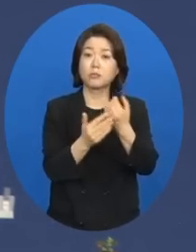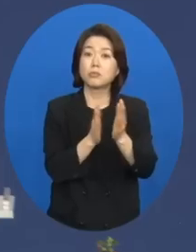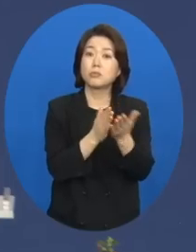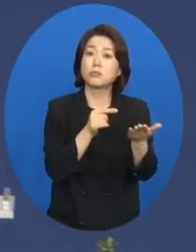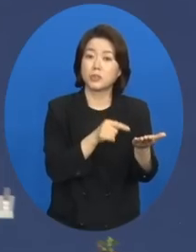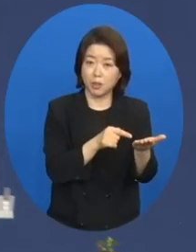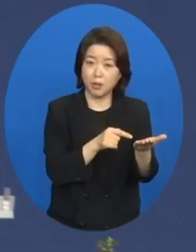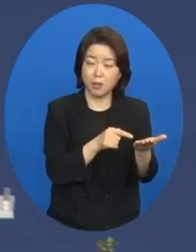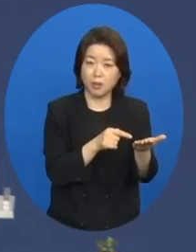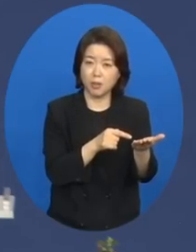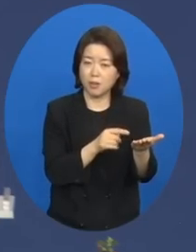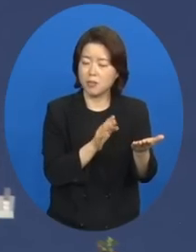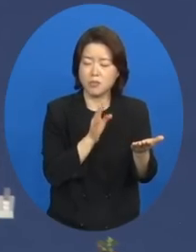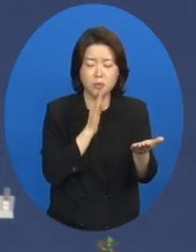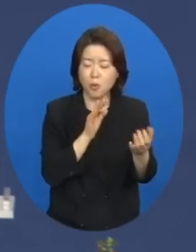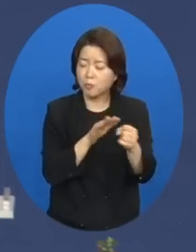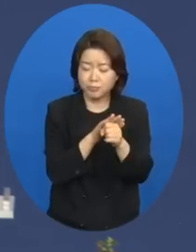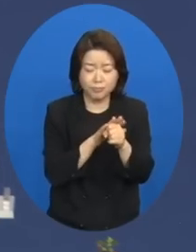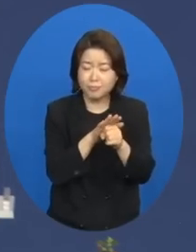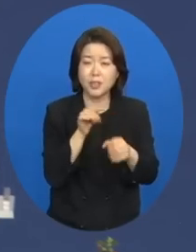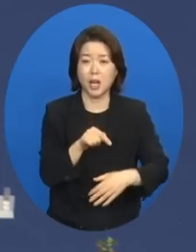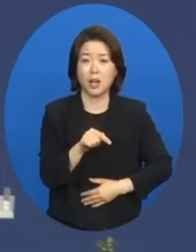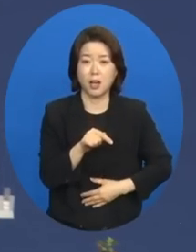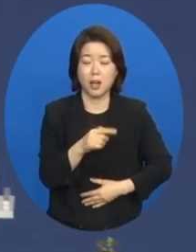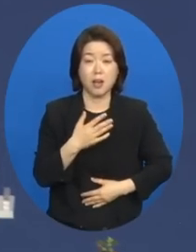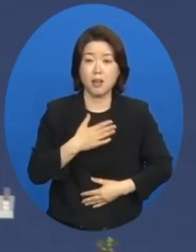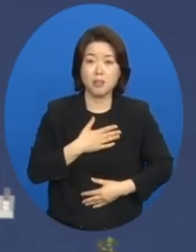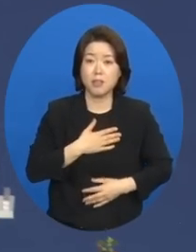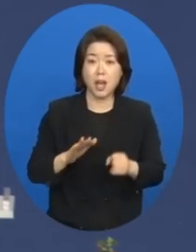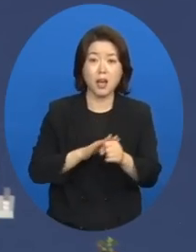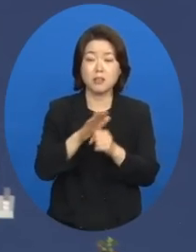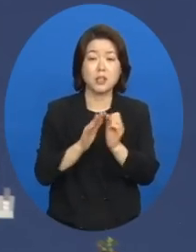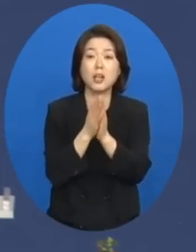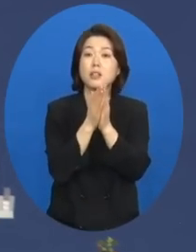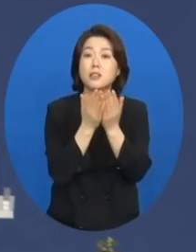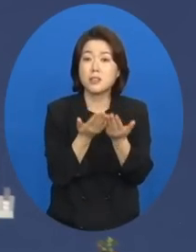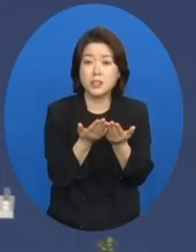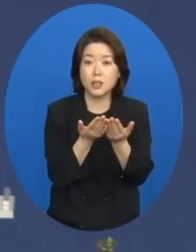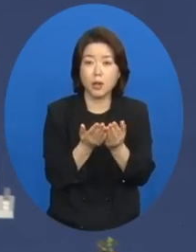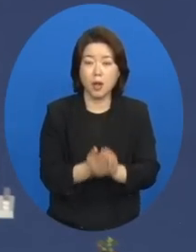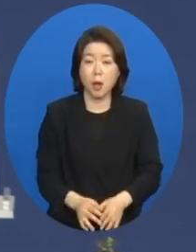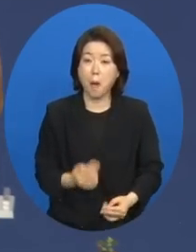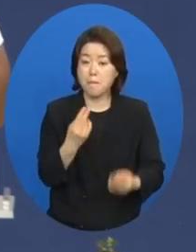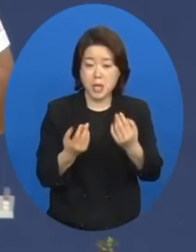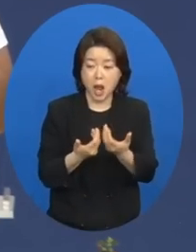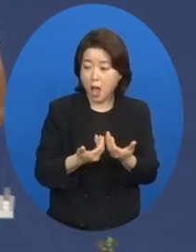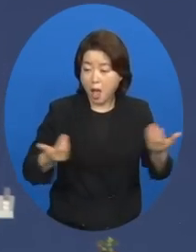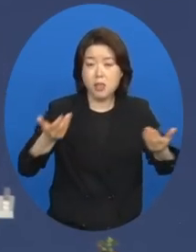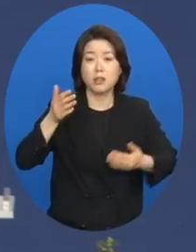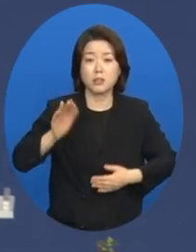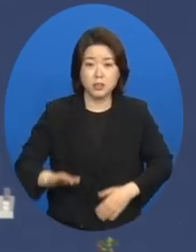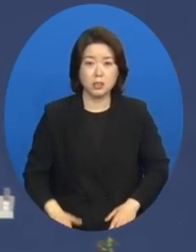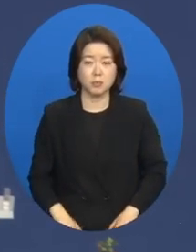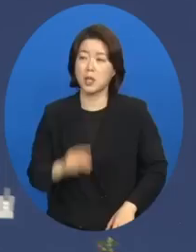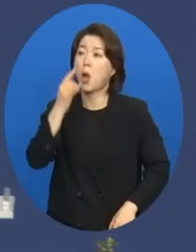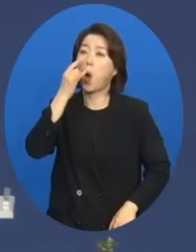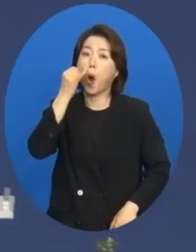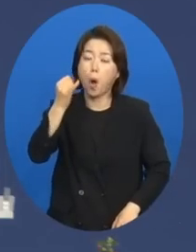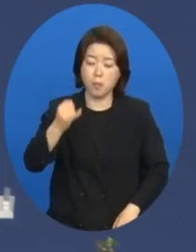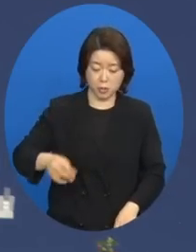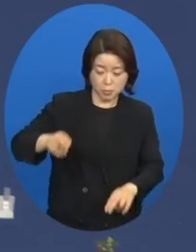이 성경을 너무너무 사랑해서 나의 사랑하는 책 비록 헤어졌으나